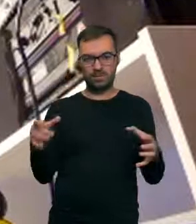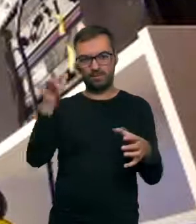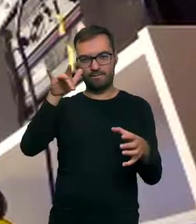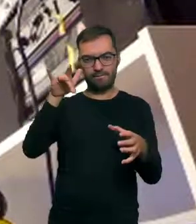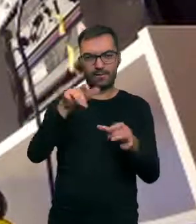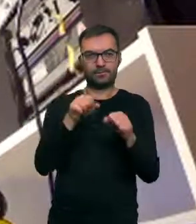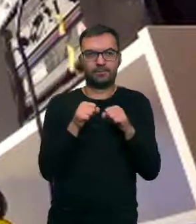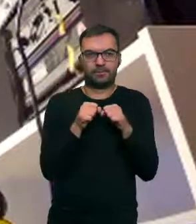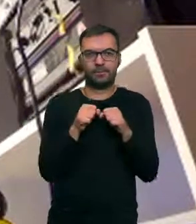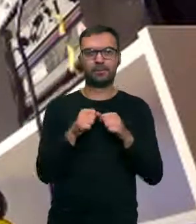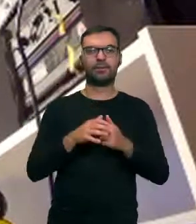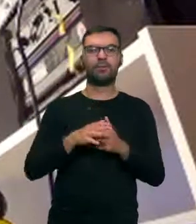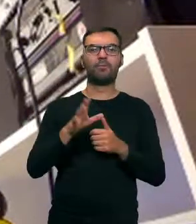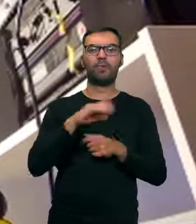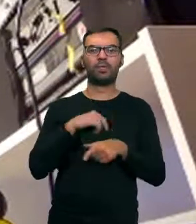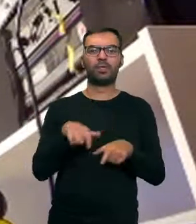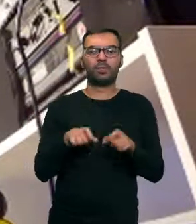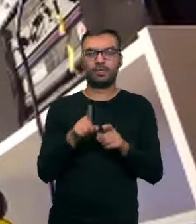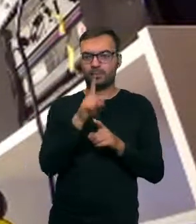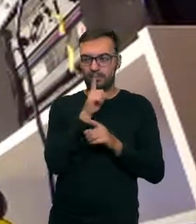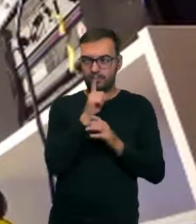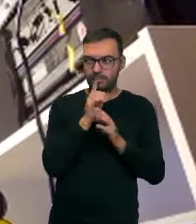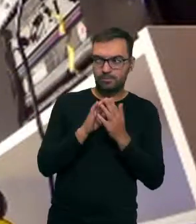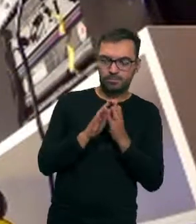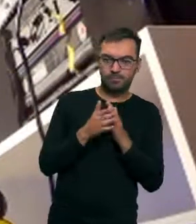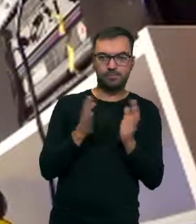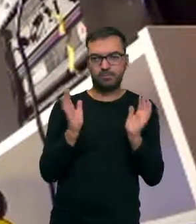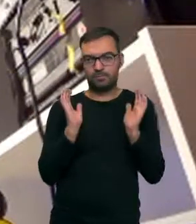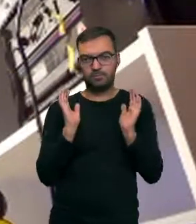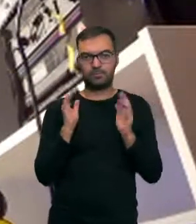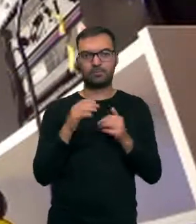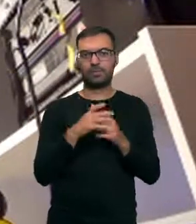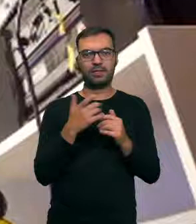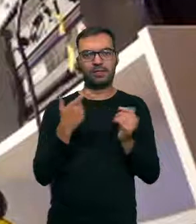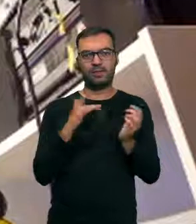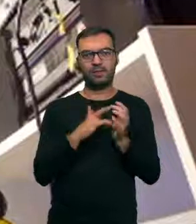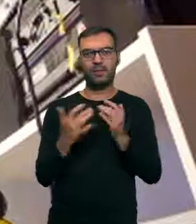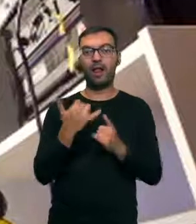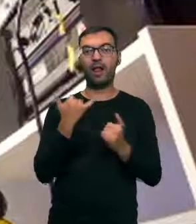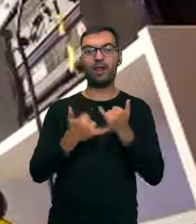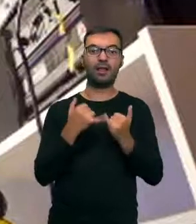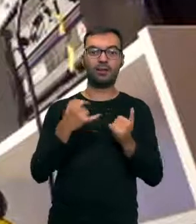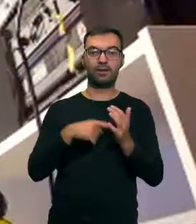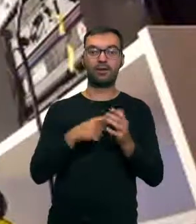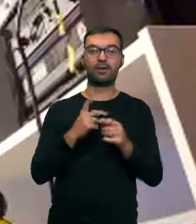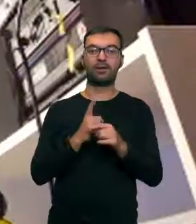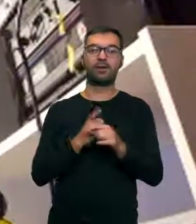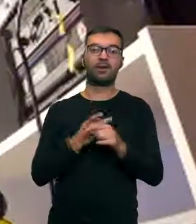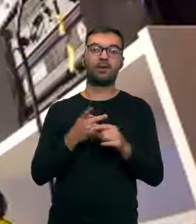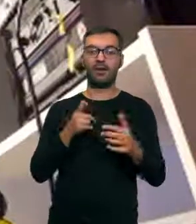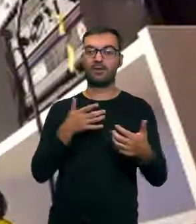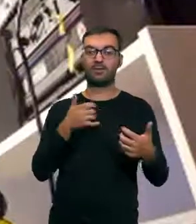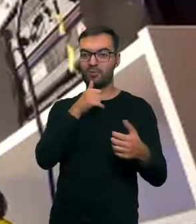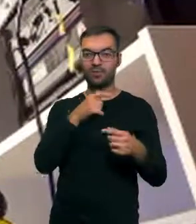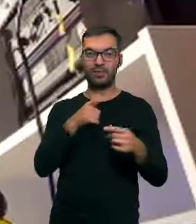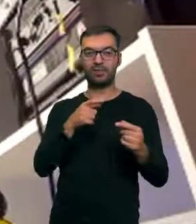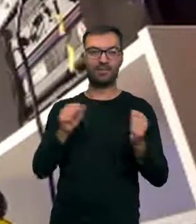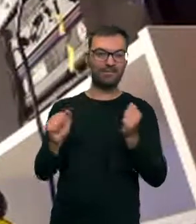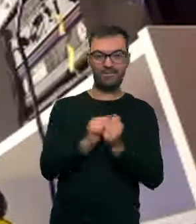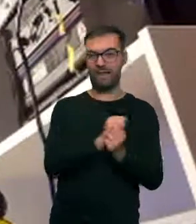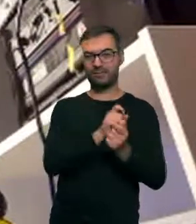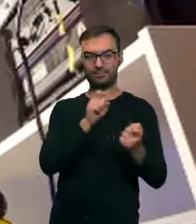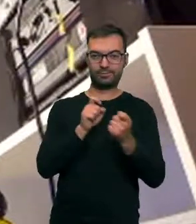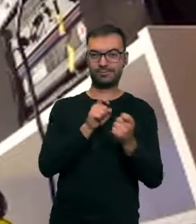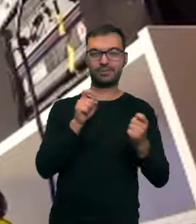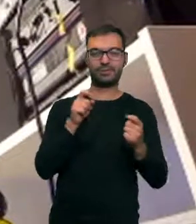było siedzieć pod miotłą i pewnie to człowieka by nie dotknęło, ale kiedy się wchodziło w zderzenie z systemem,